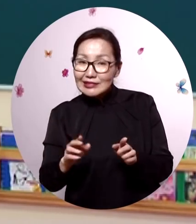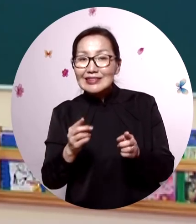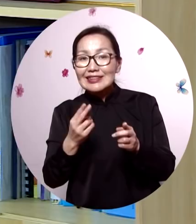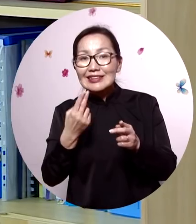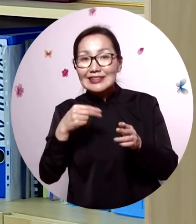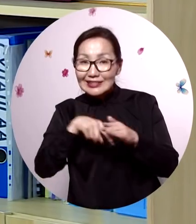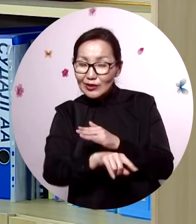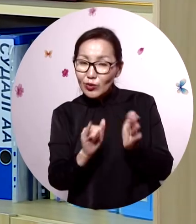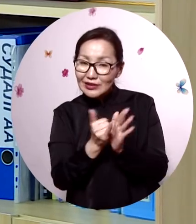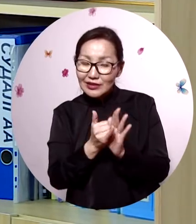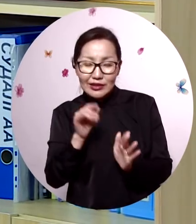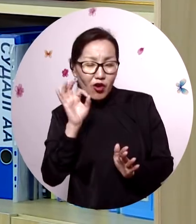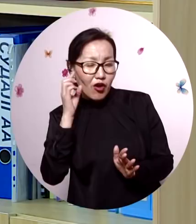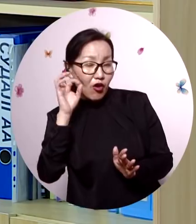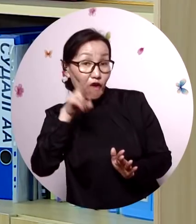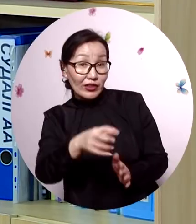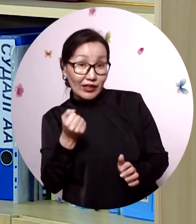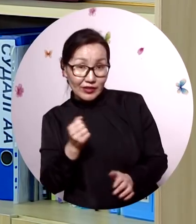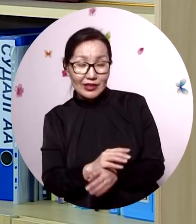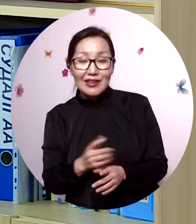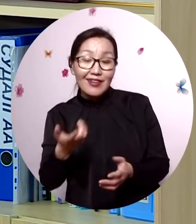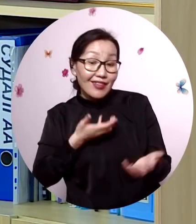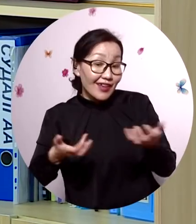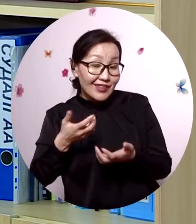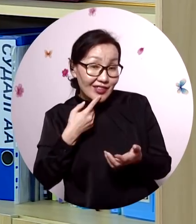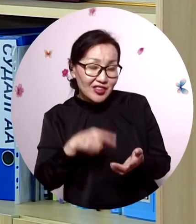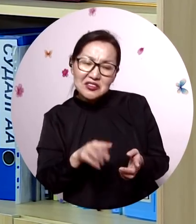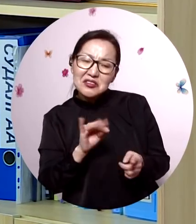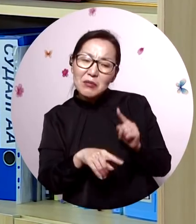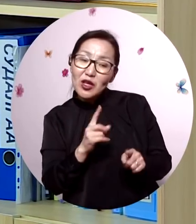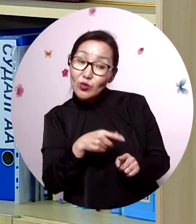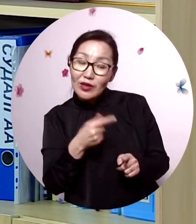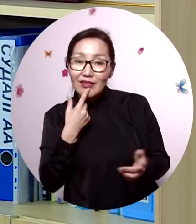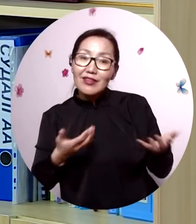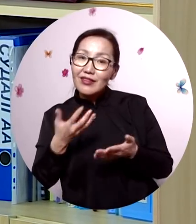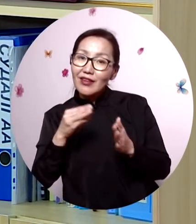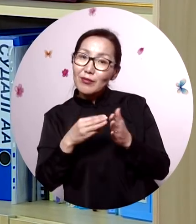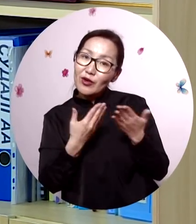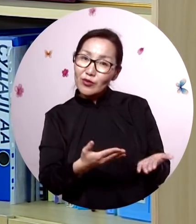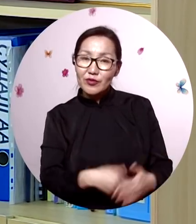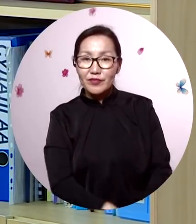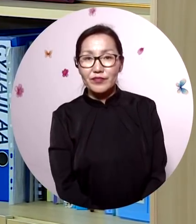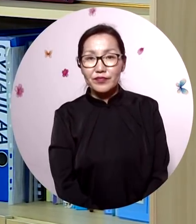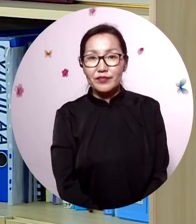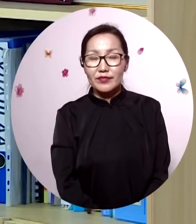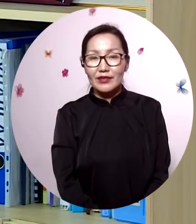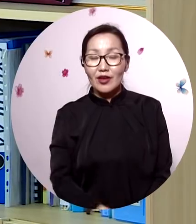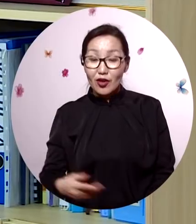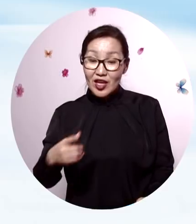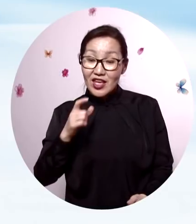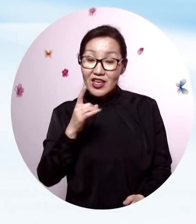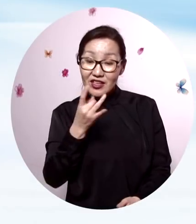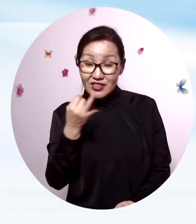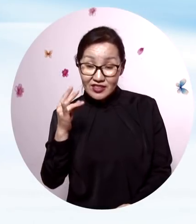багшийгаа дагаад харилцсан ярилцсан хин ихний хил зүгэ. За, саяын ихнээсээ эрийн цэнт хүрэх гэсэн хилцгийг хамтарч